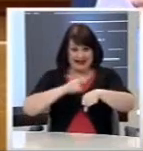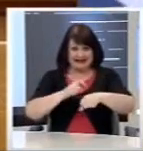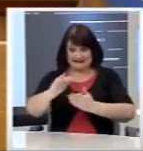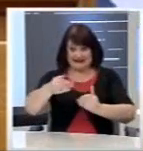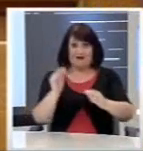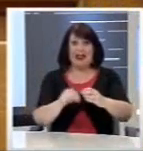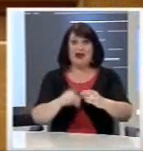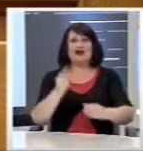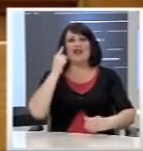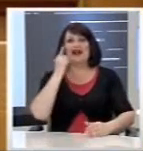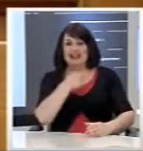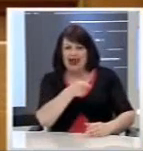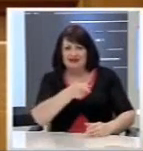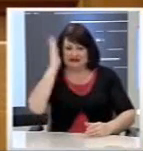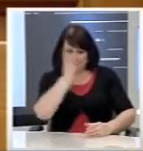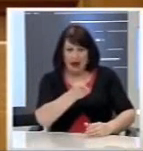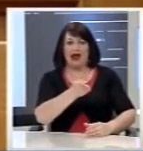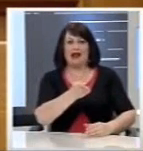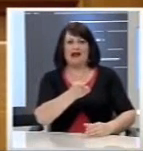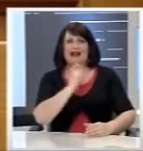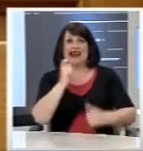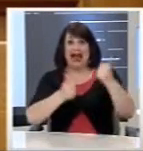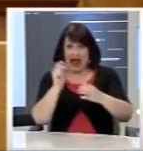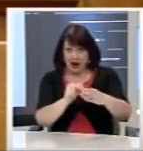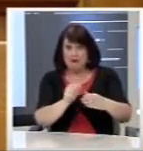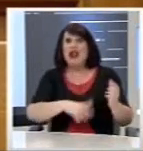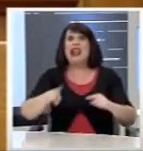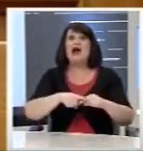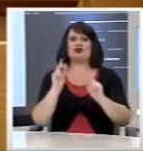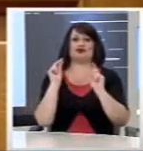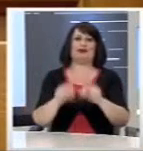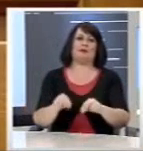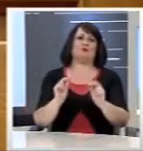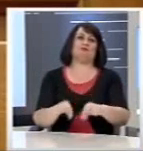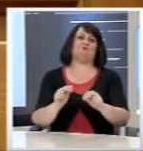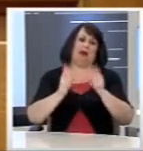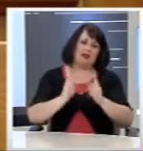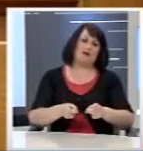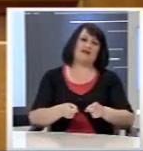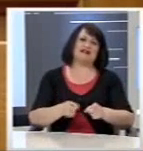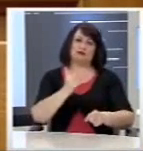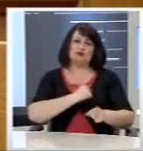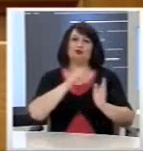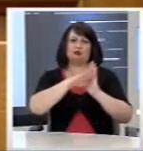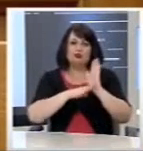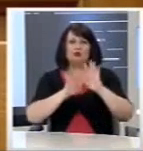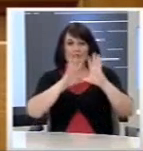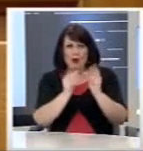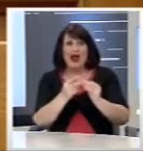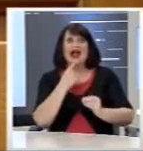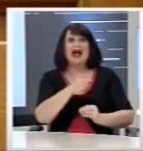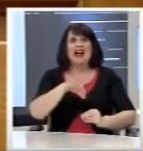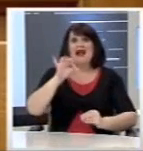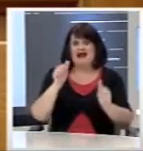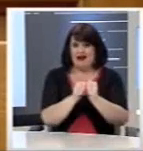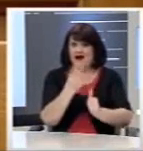θα καταλάβετε ότι δεν ψηφίζουν οι δημοσκόποι, ψηφίζει ο ελληνικός λαός. Και με αυτές τις θέσεις, τα προγράμματα και τις εκλεκτικές σας